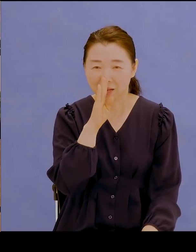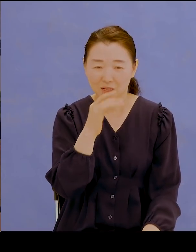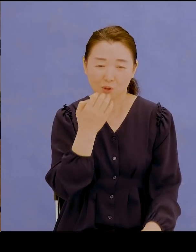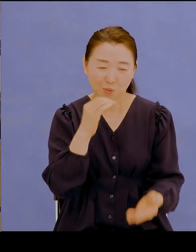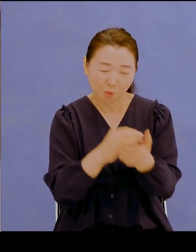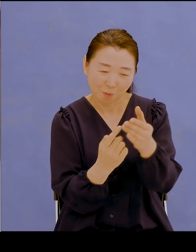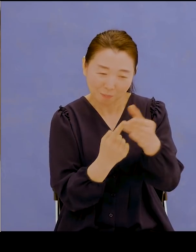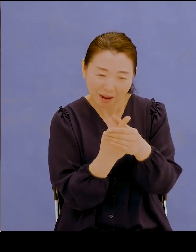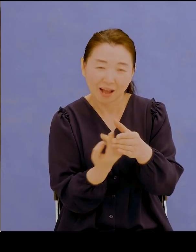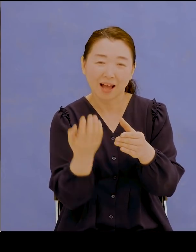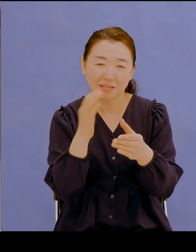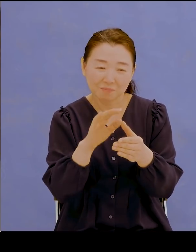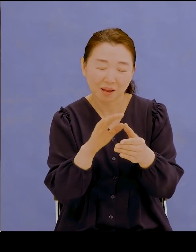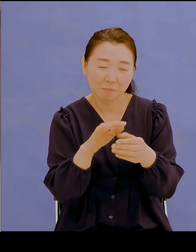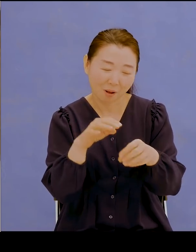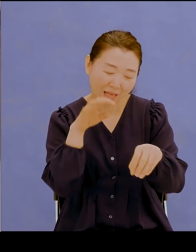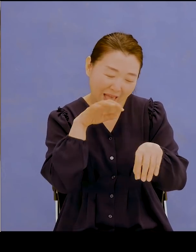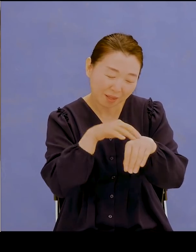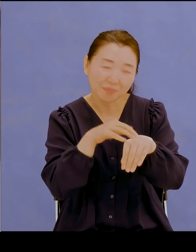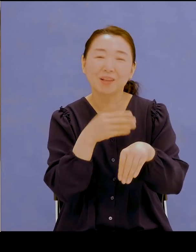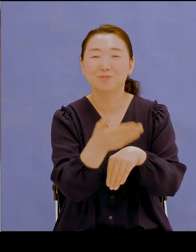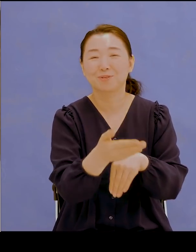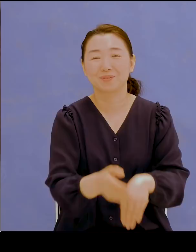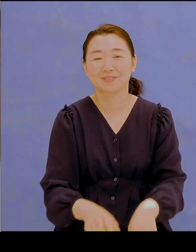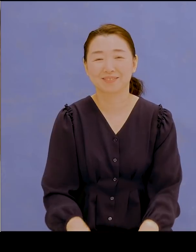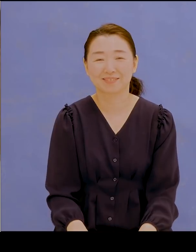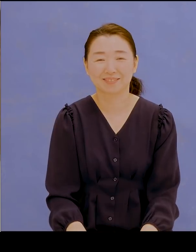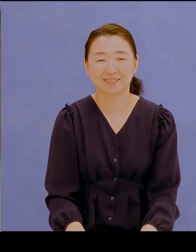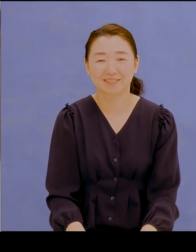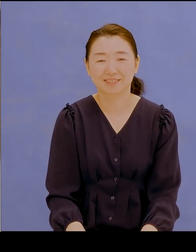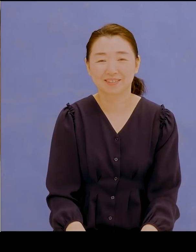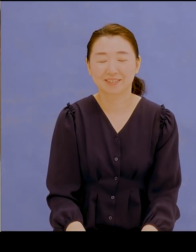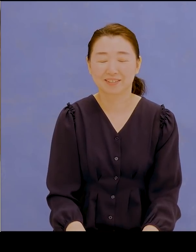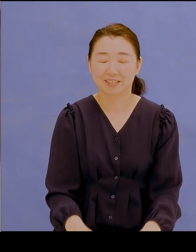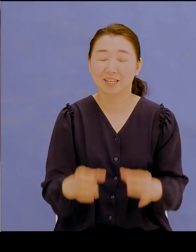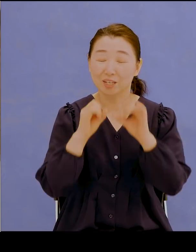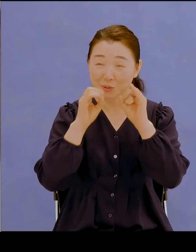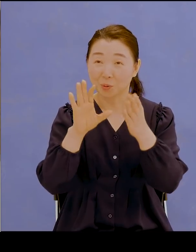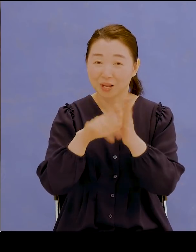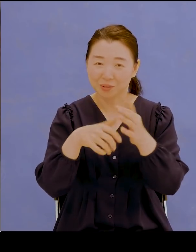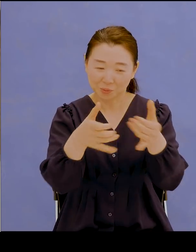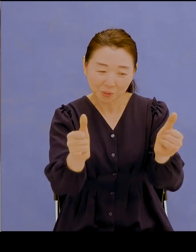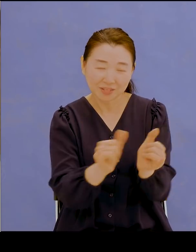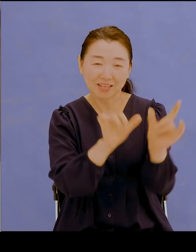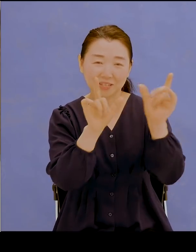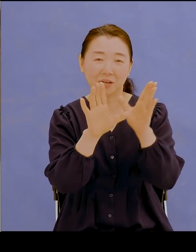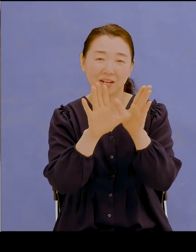근데 네. 하나님 안에서 이렇게 연단하신다고 하잖아요. 네네. 이렇게 선교하면서 아니면 공동체 생활하면서